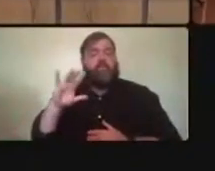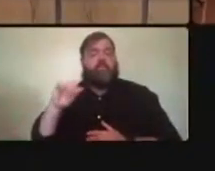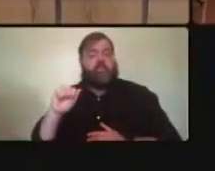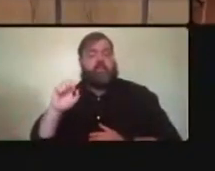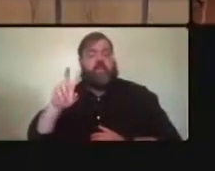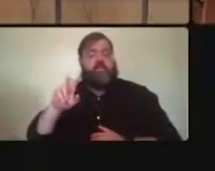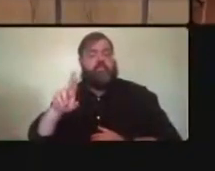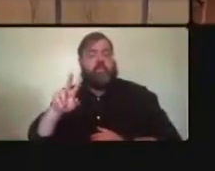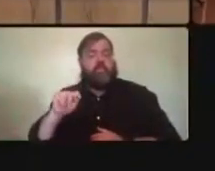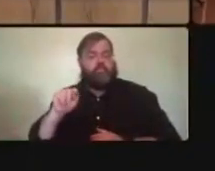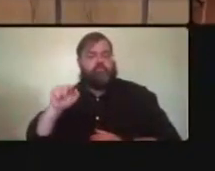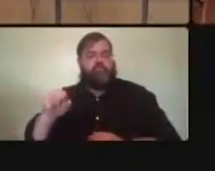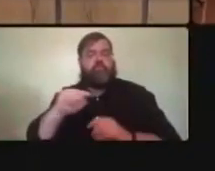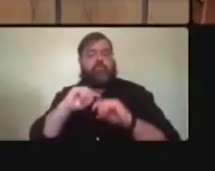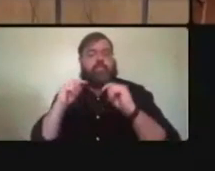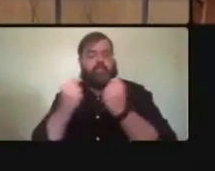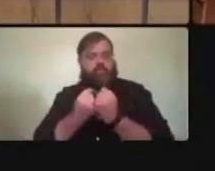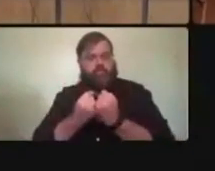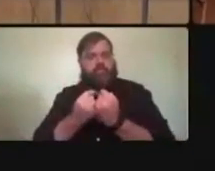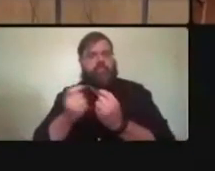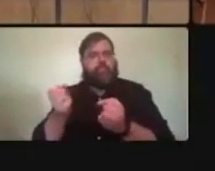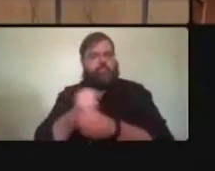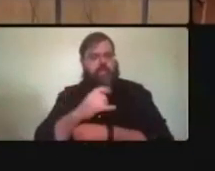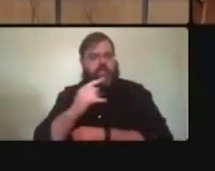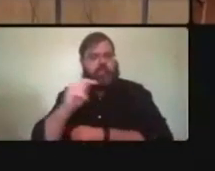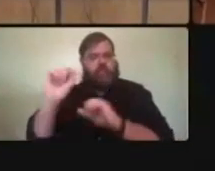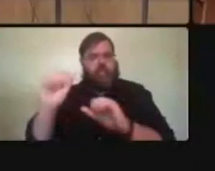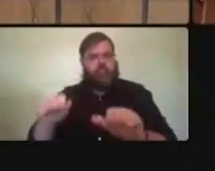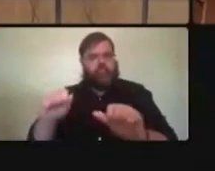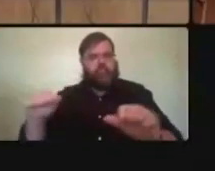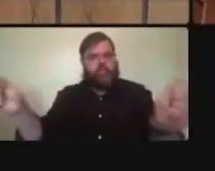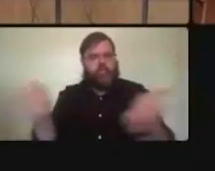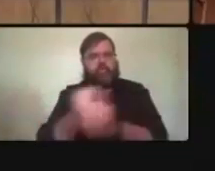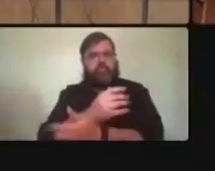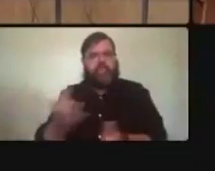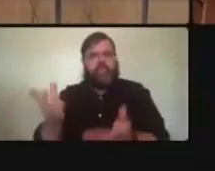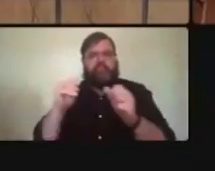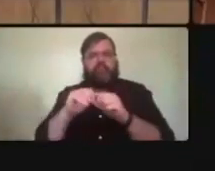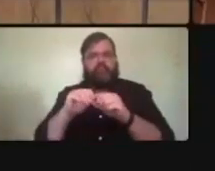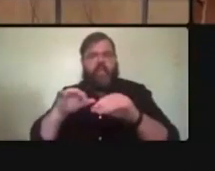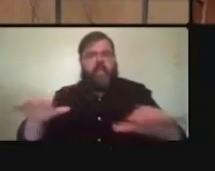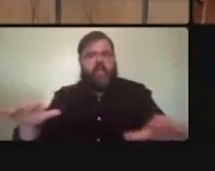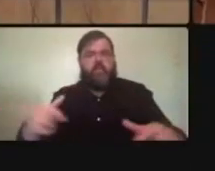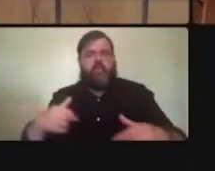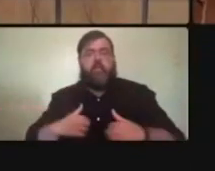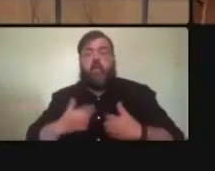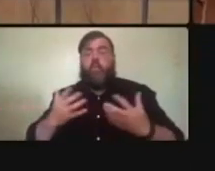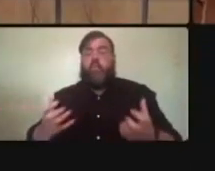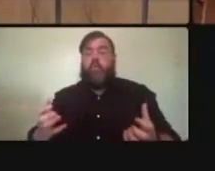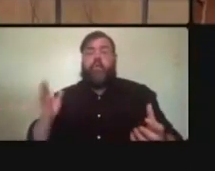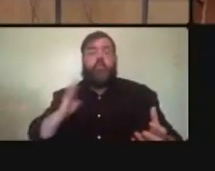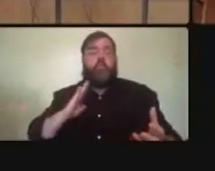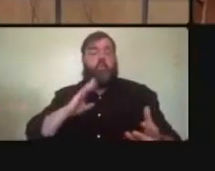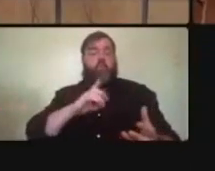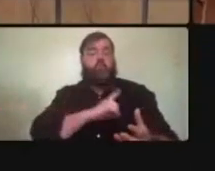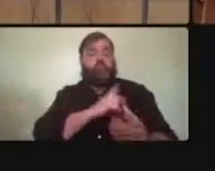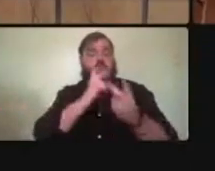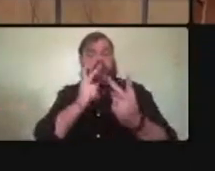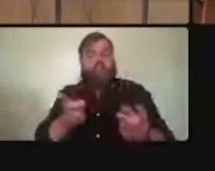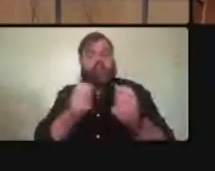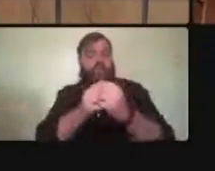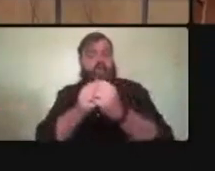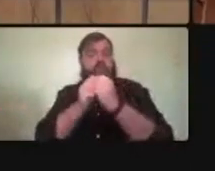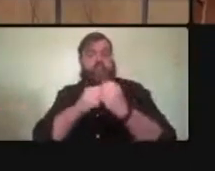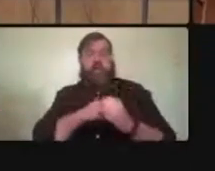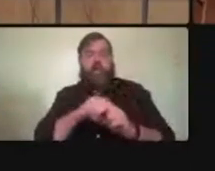sana. Ningependa kushukuru timu yote ambayo iliweza kufanya kazi hii.